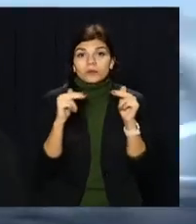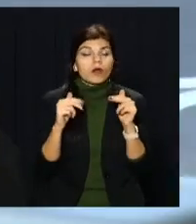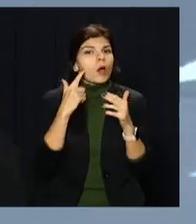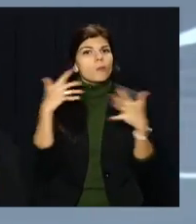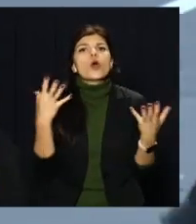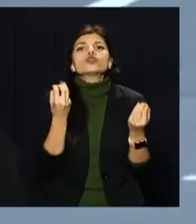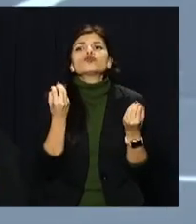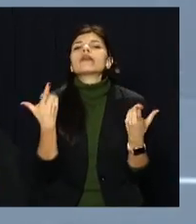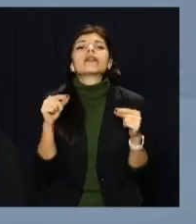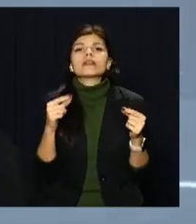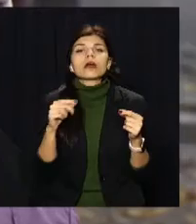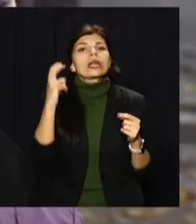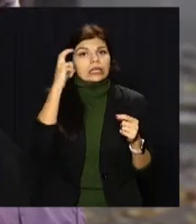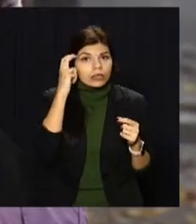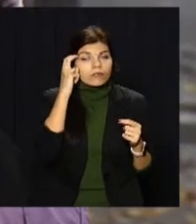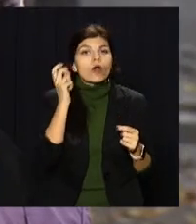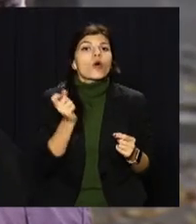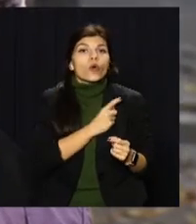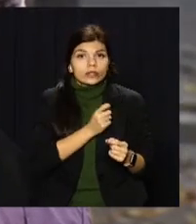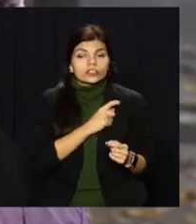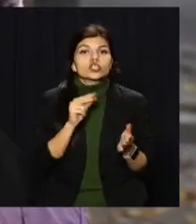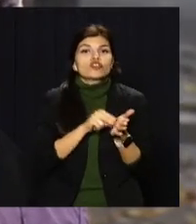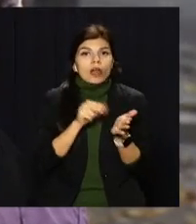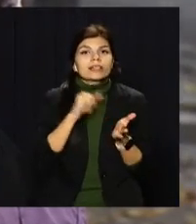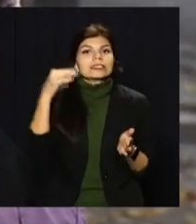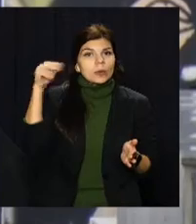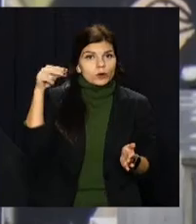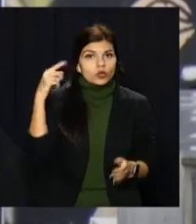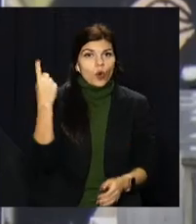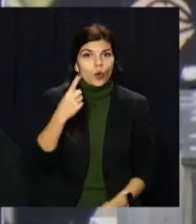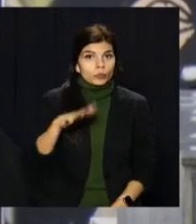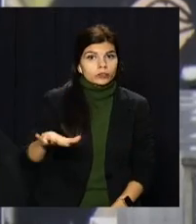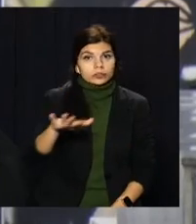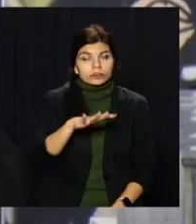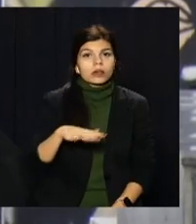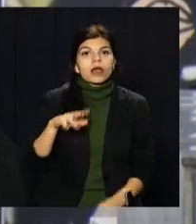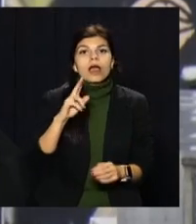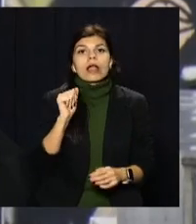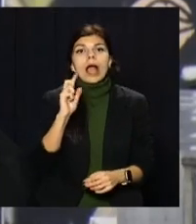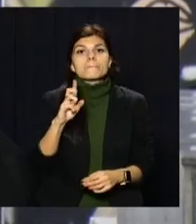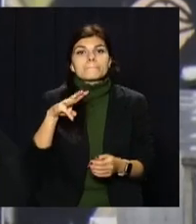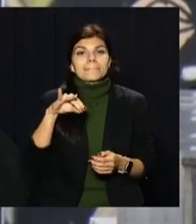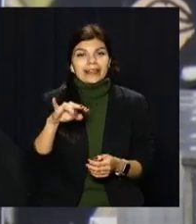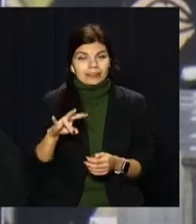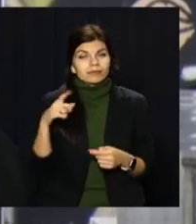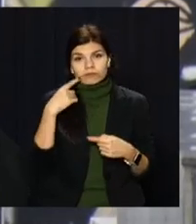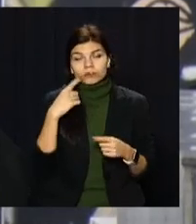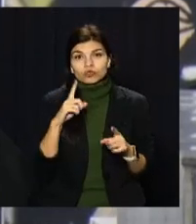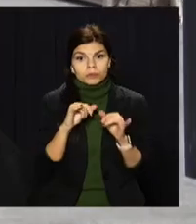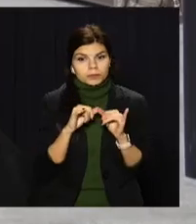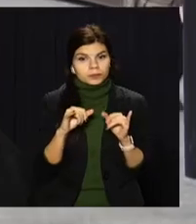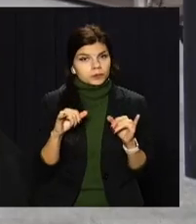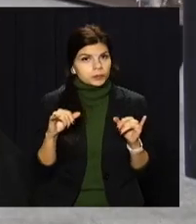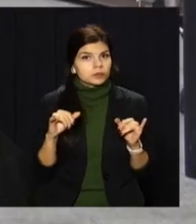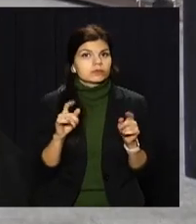найбільша кількість захворілих у Києві, Одеській, Черкаській та Запорізькій областях. У Кабміні кажуть, за стрімких темпів поширення